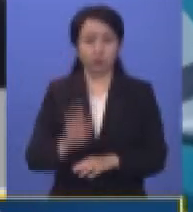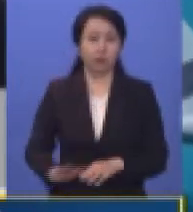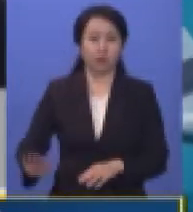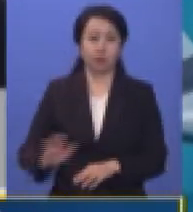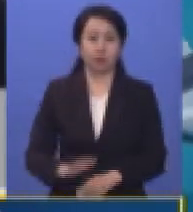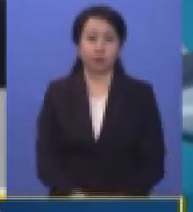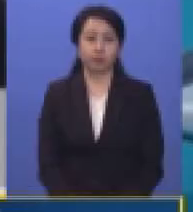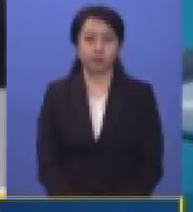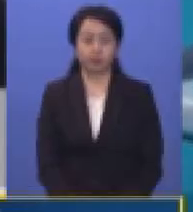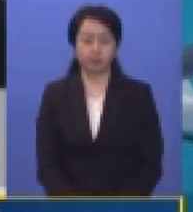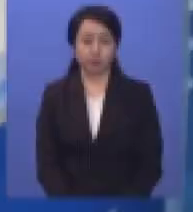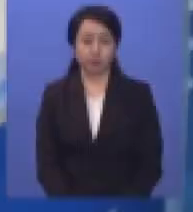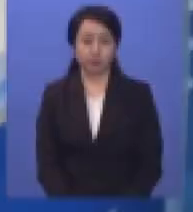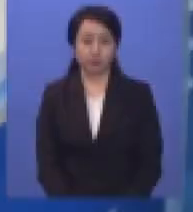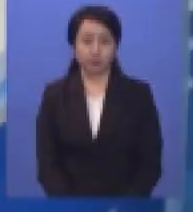братском Узбекистане.